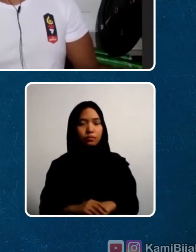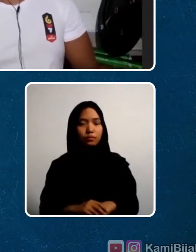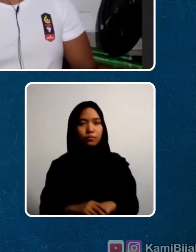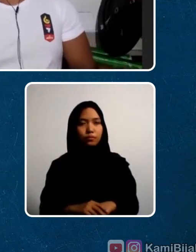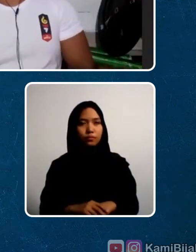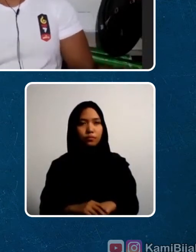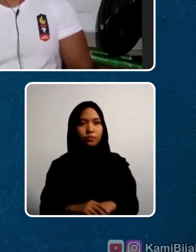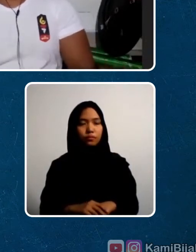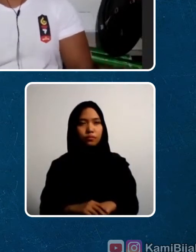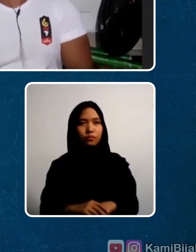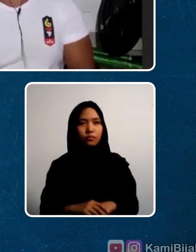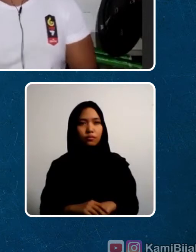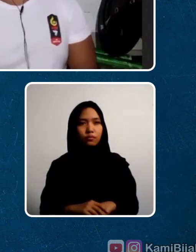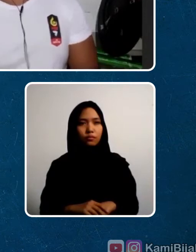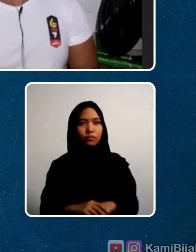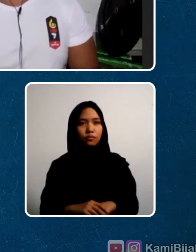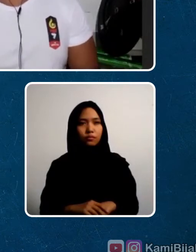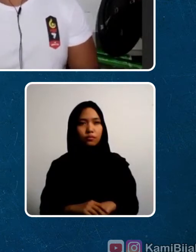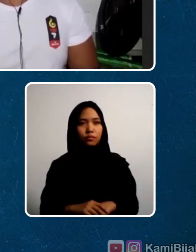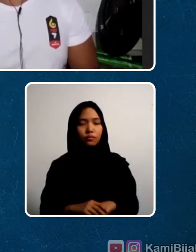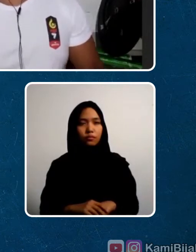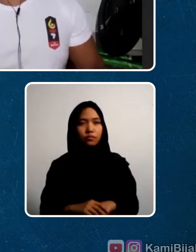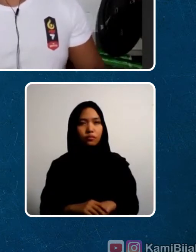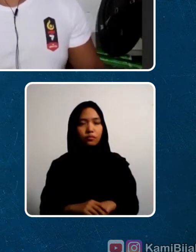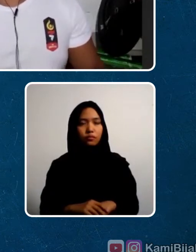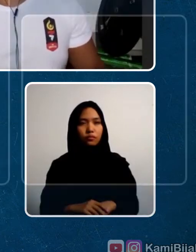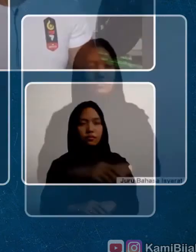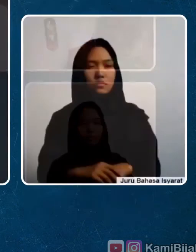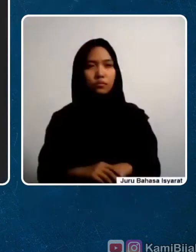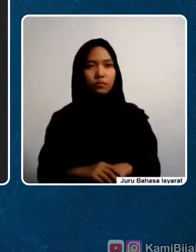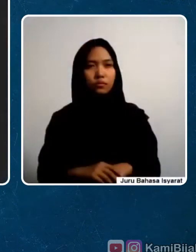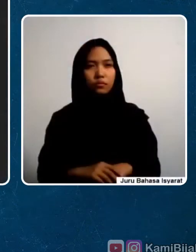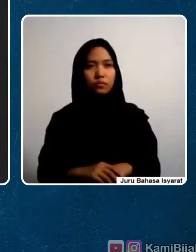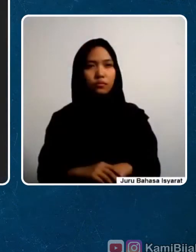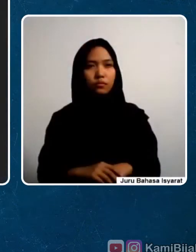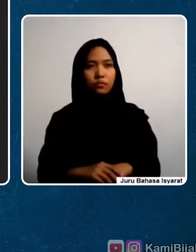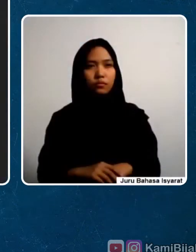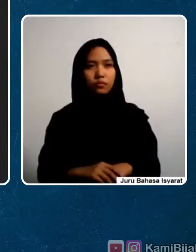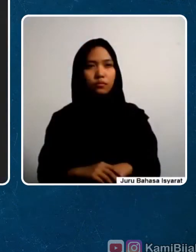yang ingin diwujudkan. Bisa diceritain nggak sih Mas? Dan mungkin